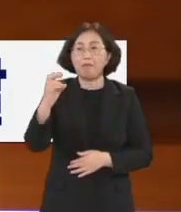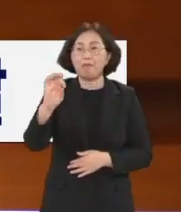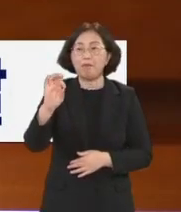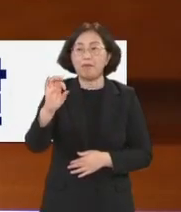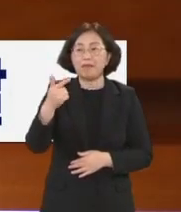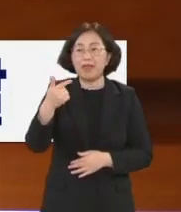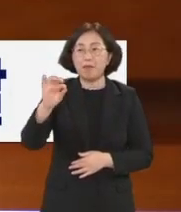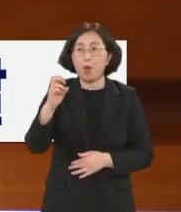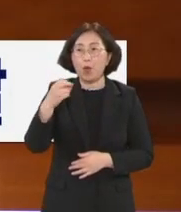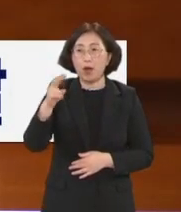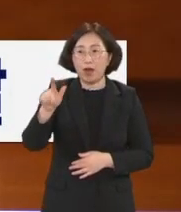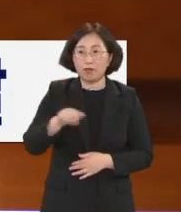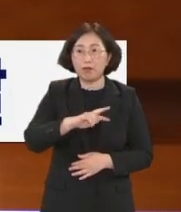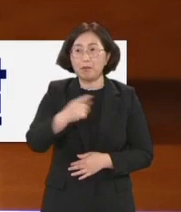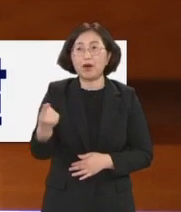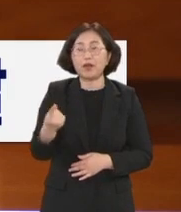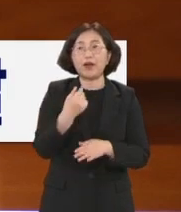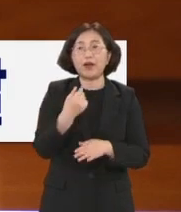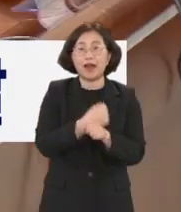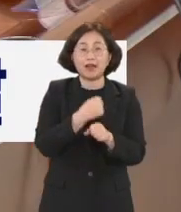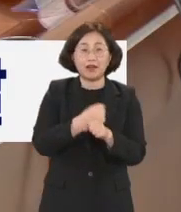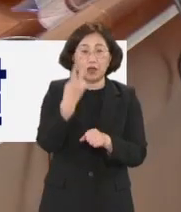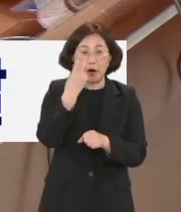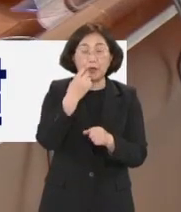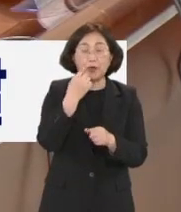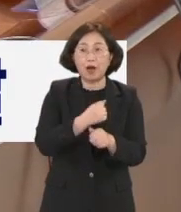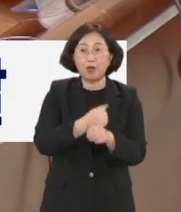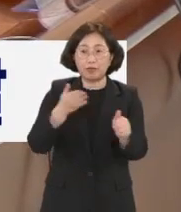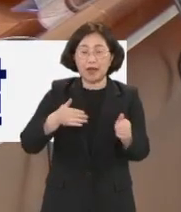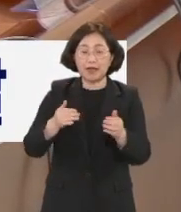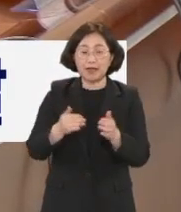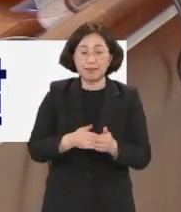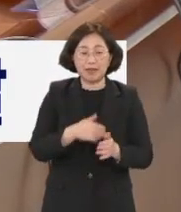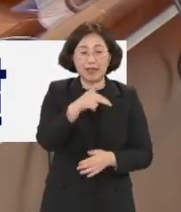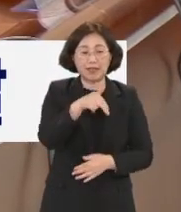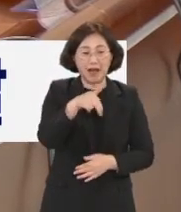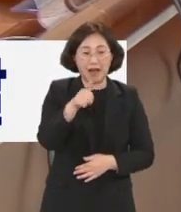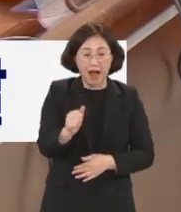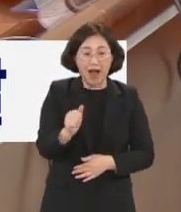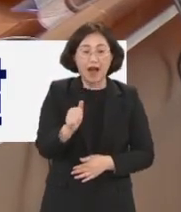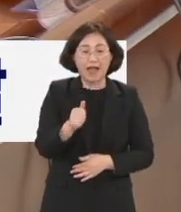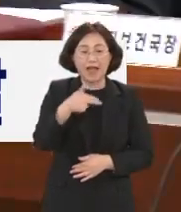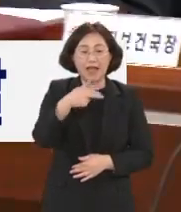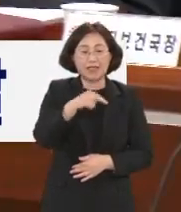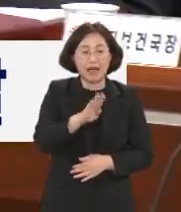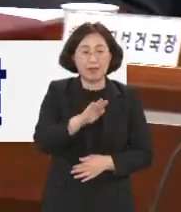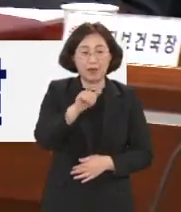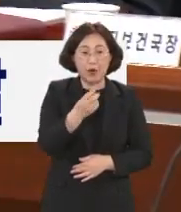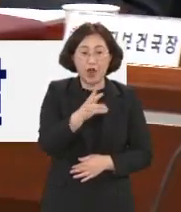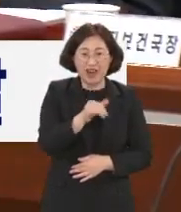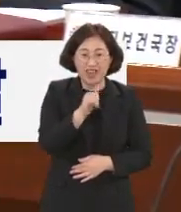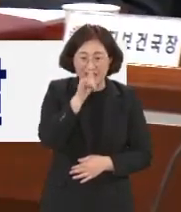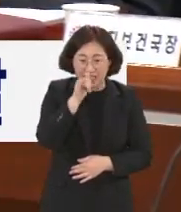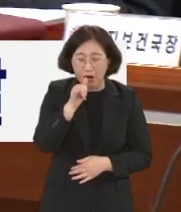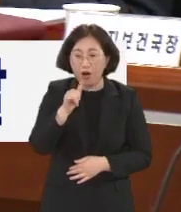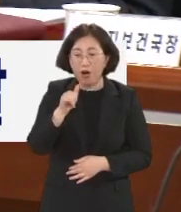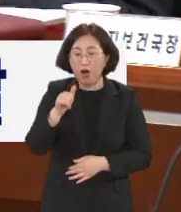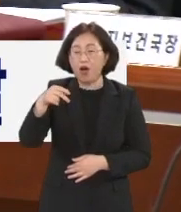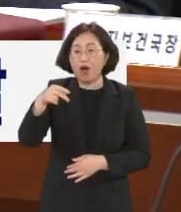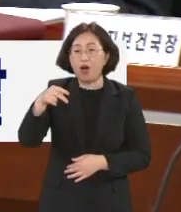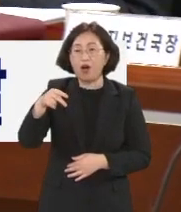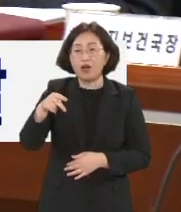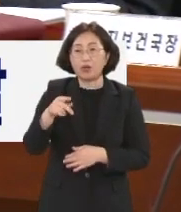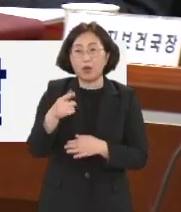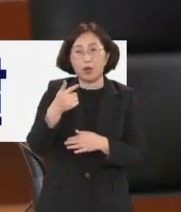변경하는 것을 검토하라고 주문했습니다 김기사는 기존 장항선의 삽교역이 있는 데다 삽교역이 내포신도시에